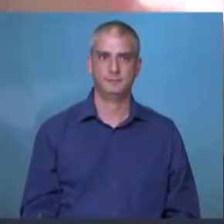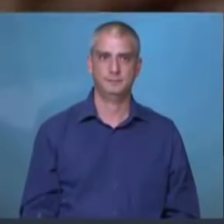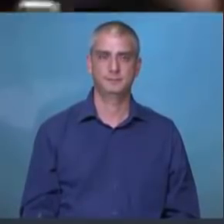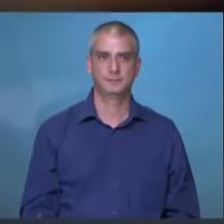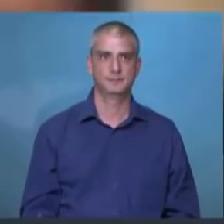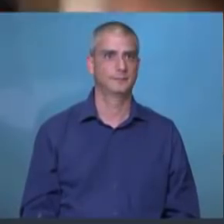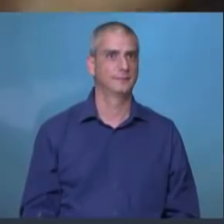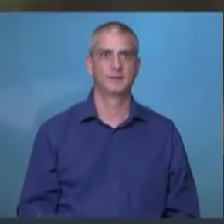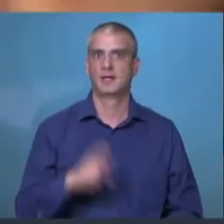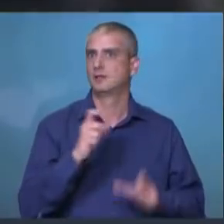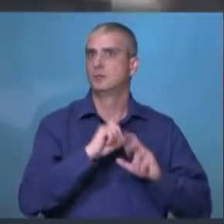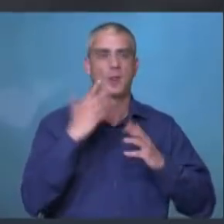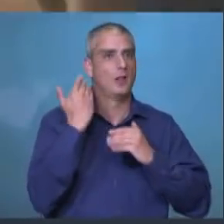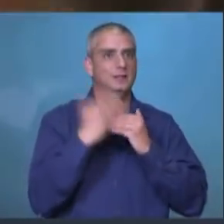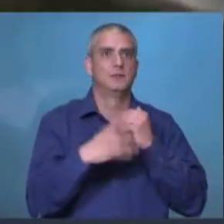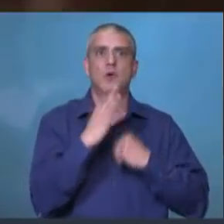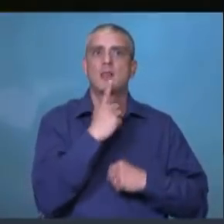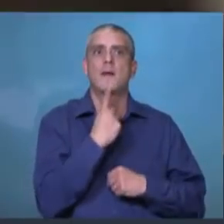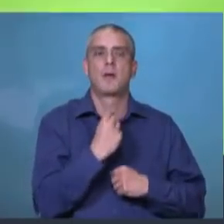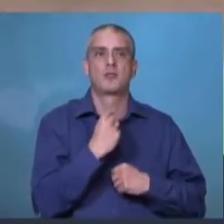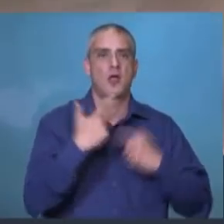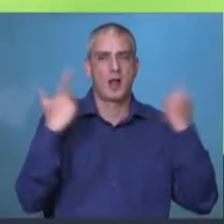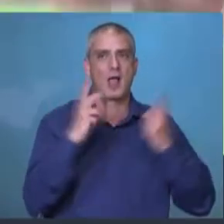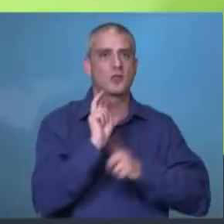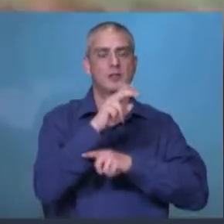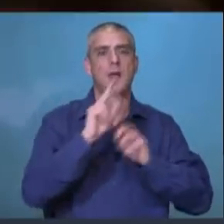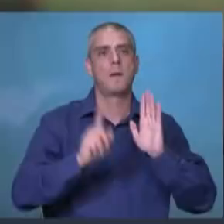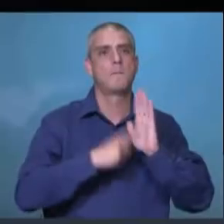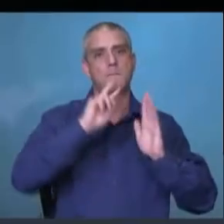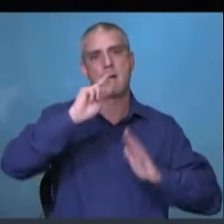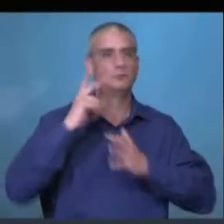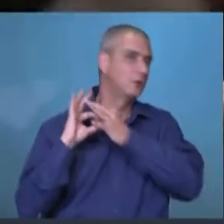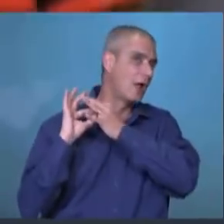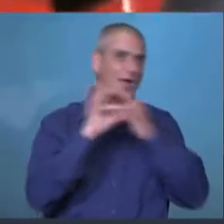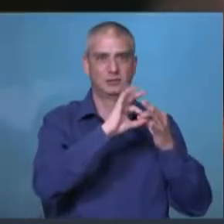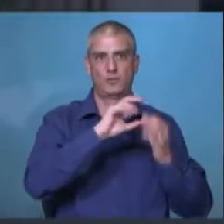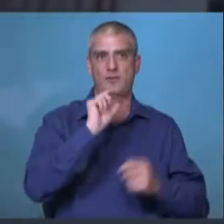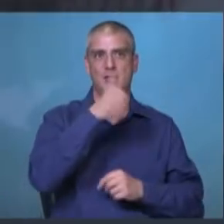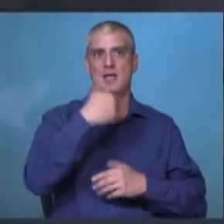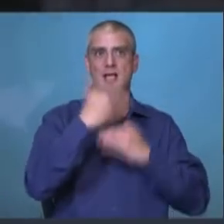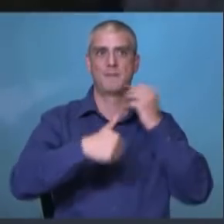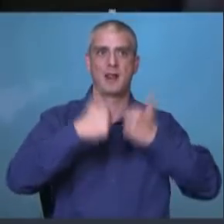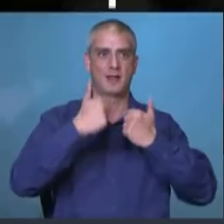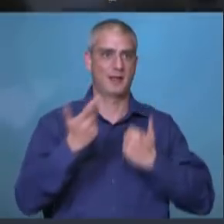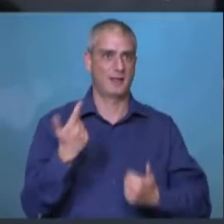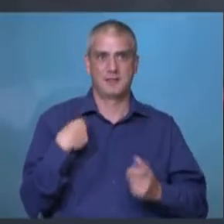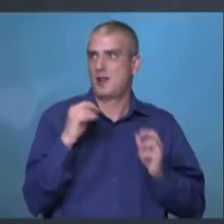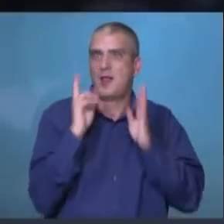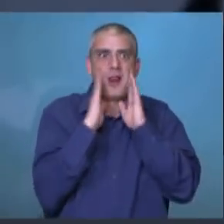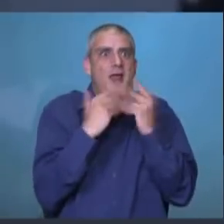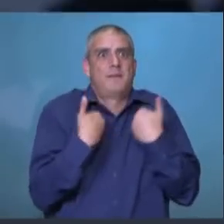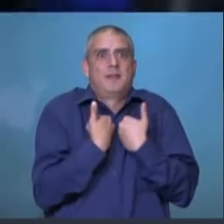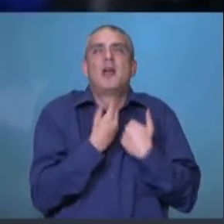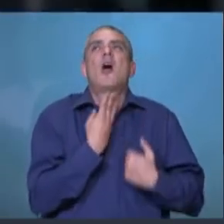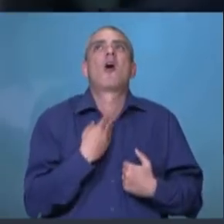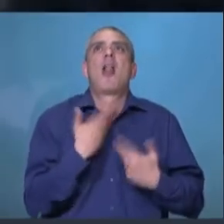הילדים לא יכלו לצפות לסיום מתוק יותר ולחגוג עלייה שנייה ברציפות לגמר ליגת האלופות. I can't still can't believe it. No voice.